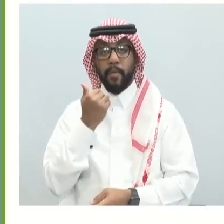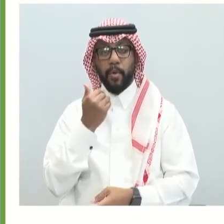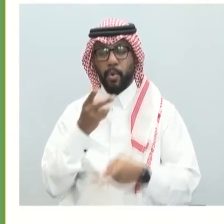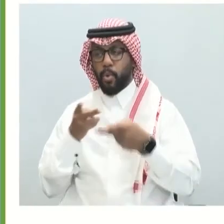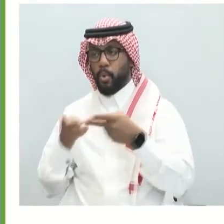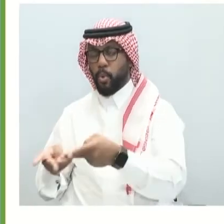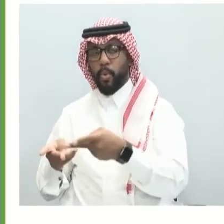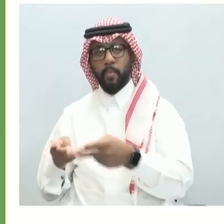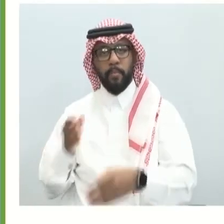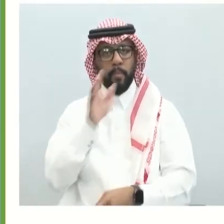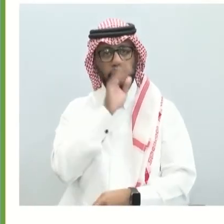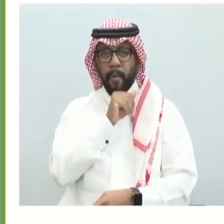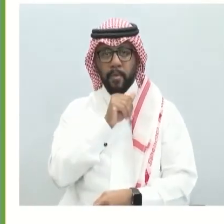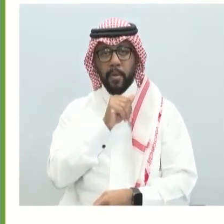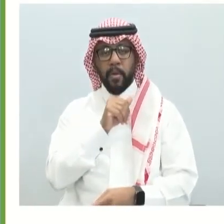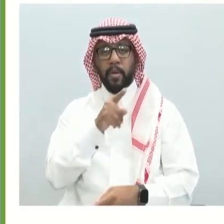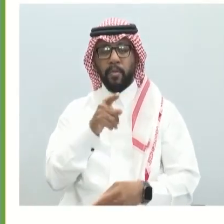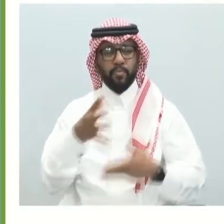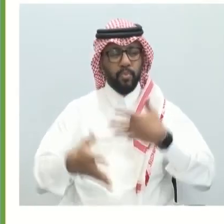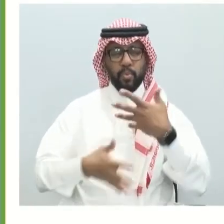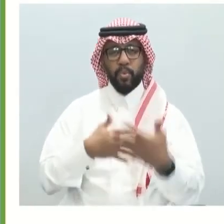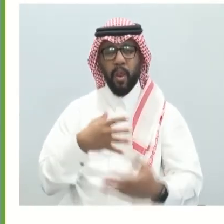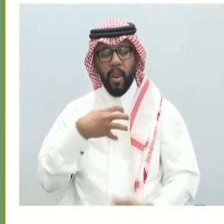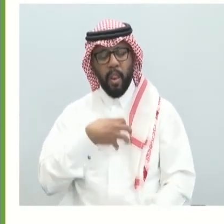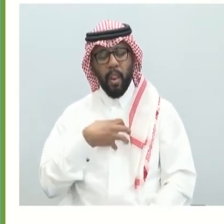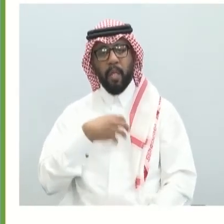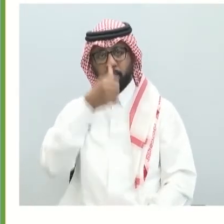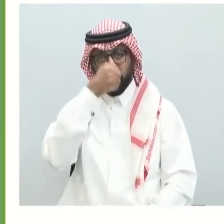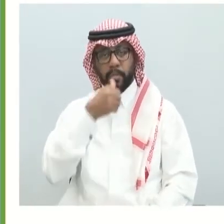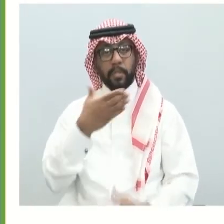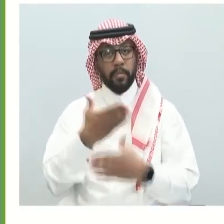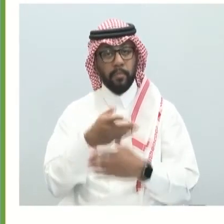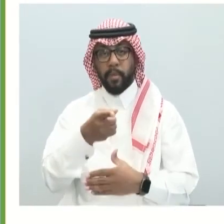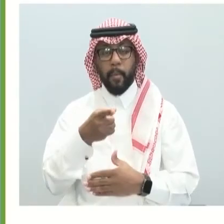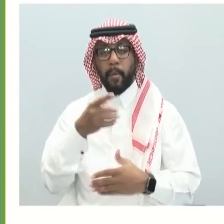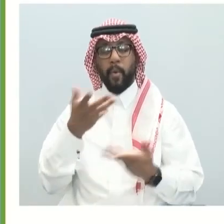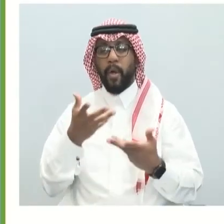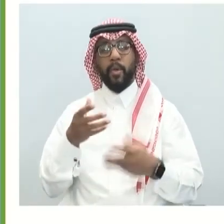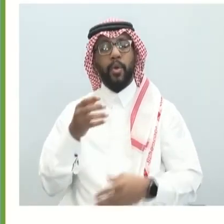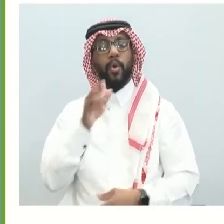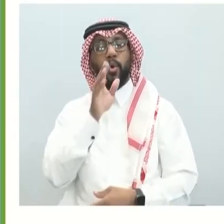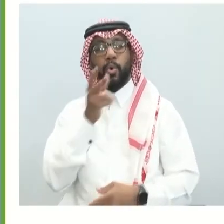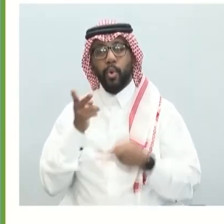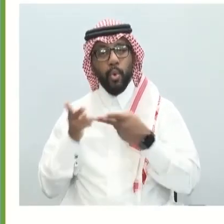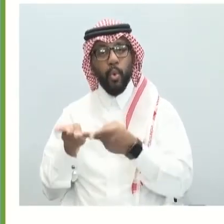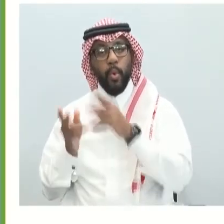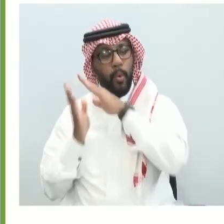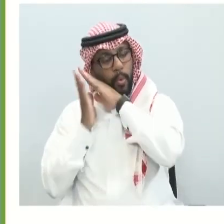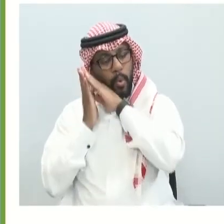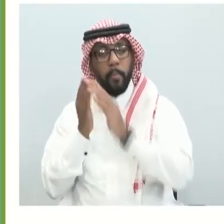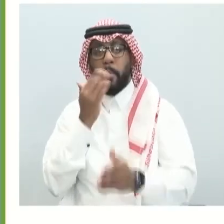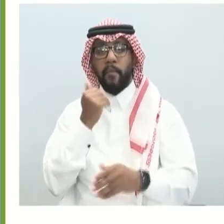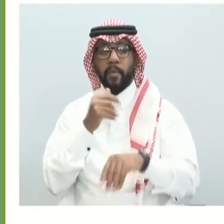وفرط النشاط وغير قادر على الانتباه وهذا يؤثر في